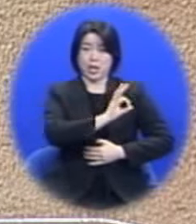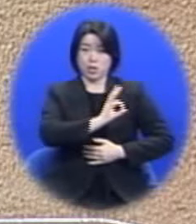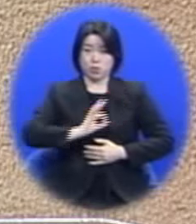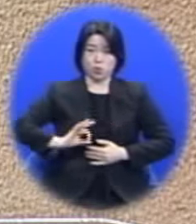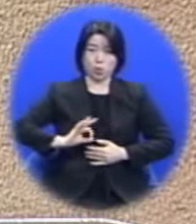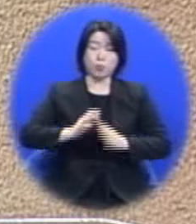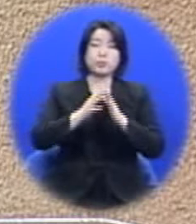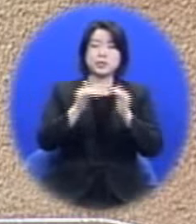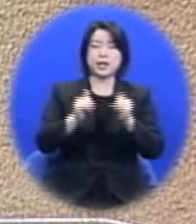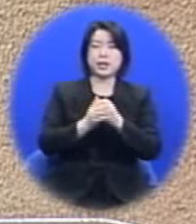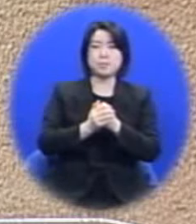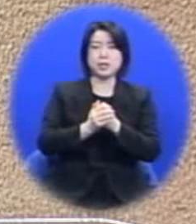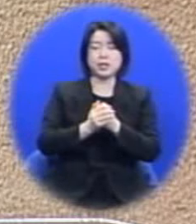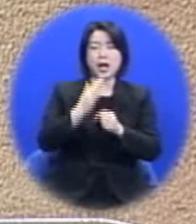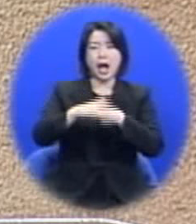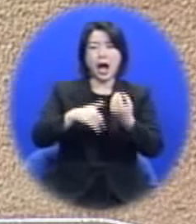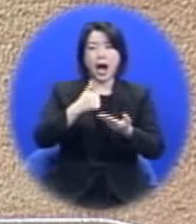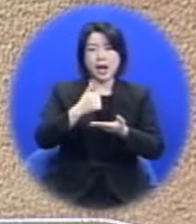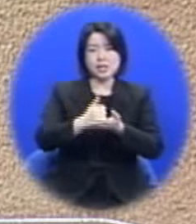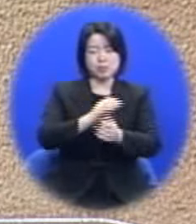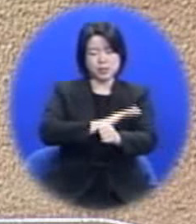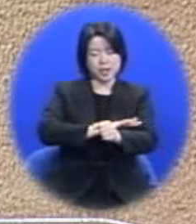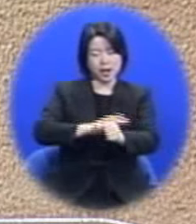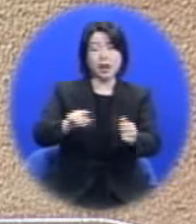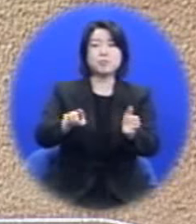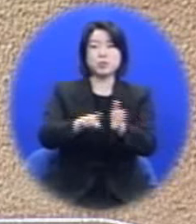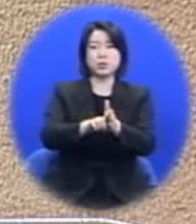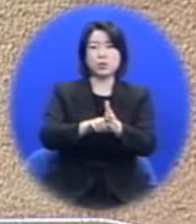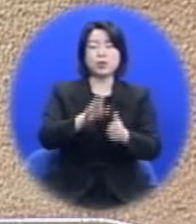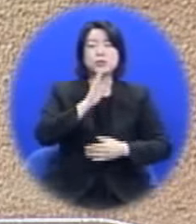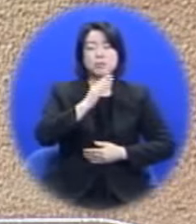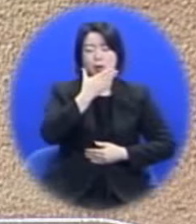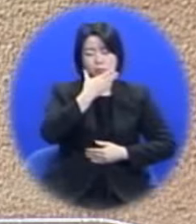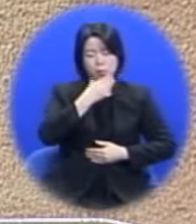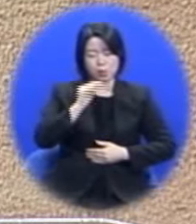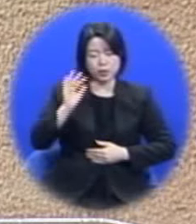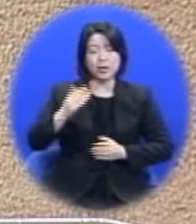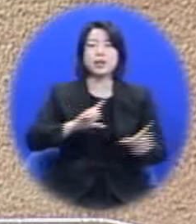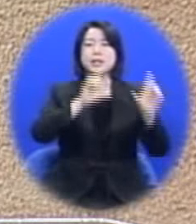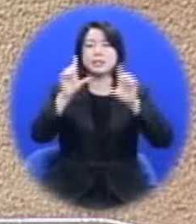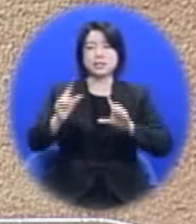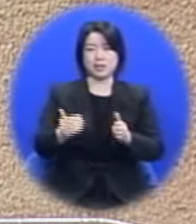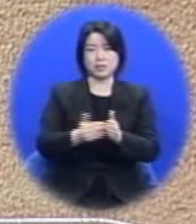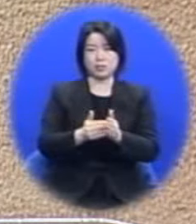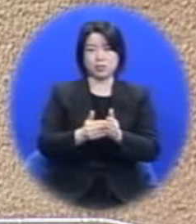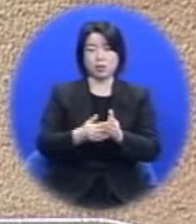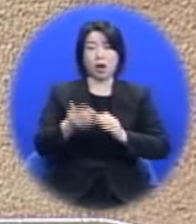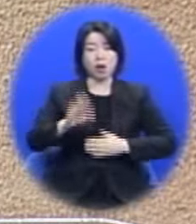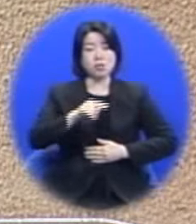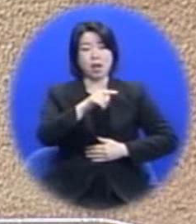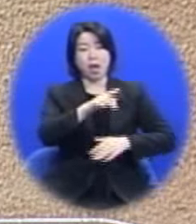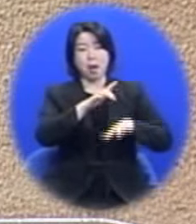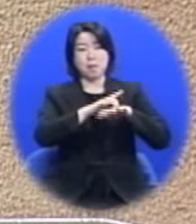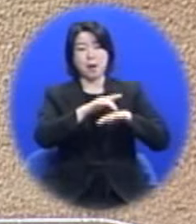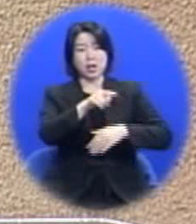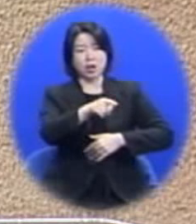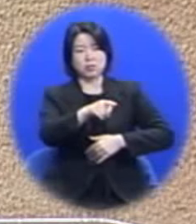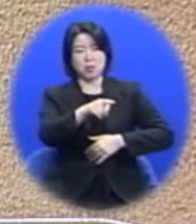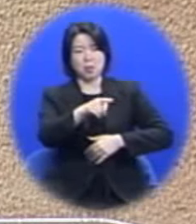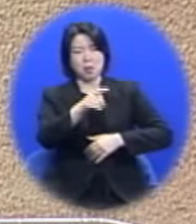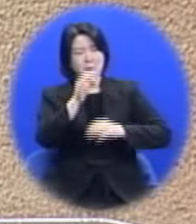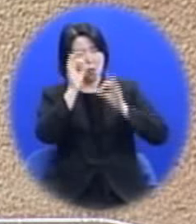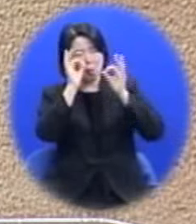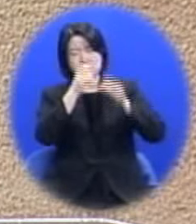사람이 하나님을 잘 믿어서 참 복되게 살았습니다. 마귀가 그걸 눈 뜨고 못 보는